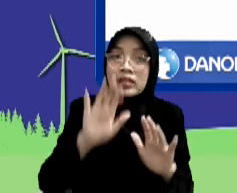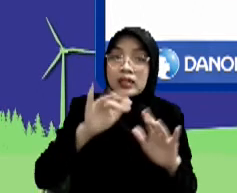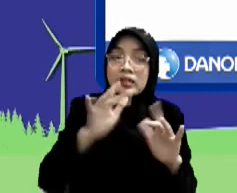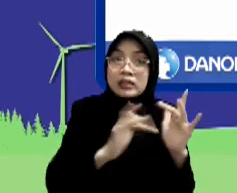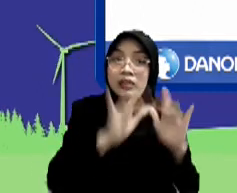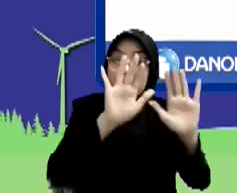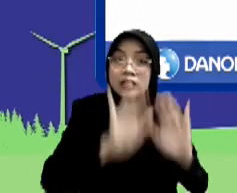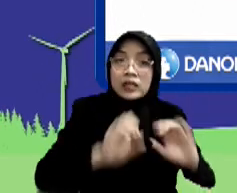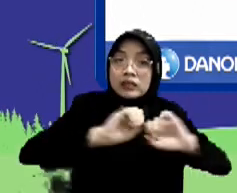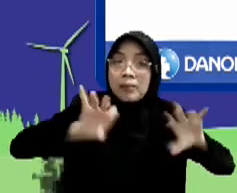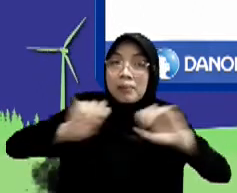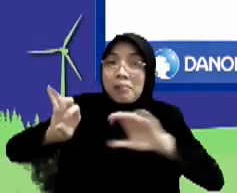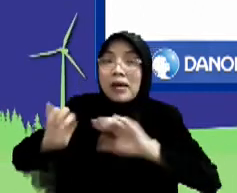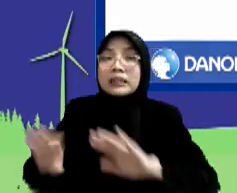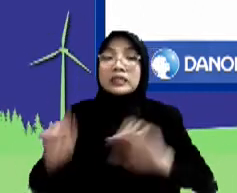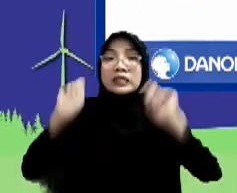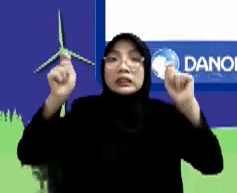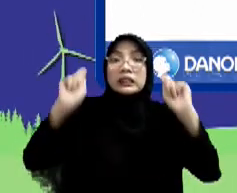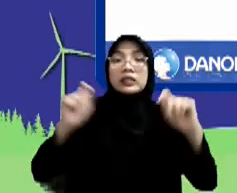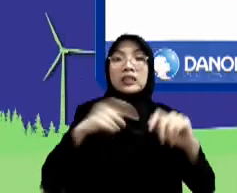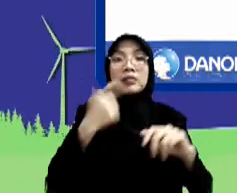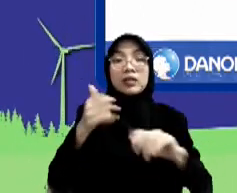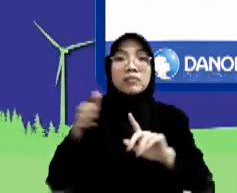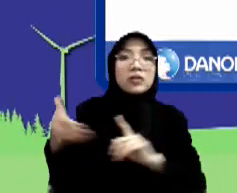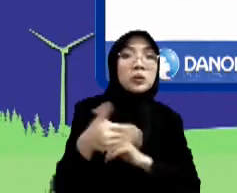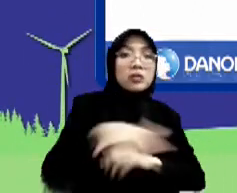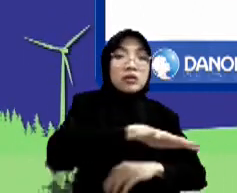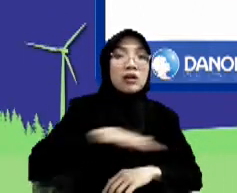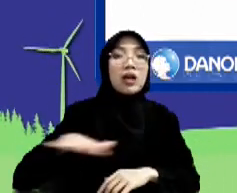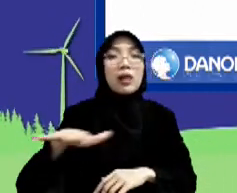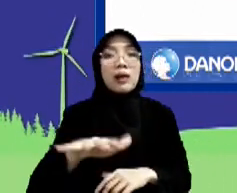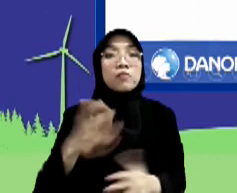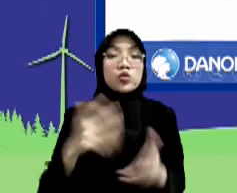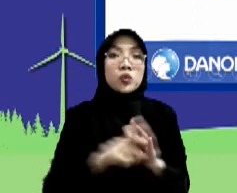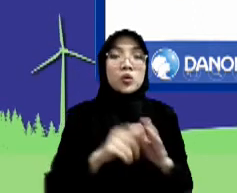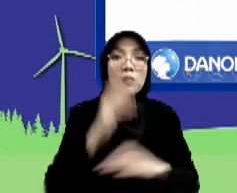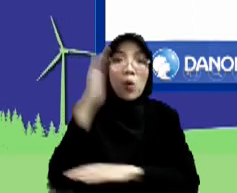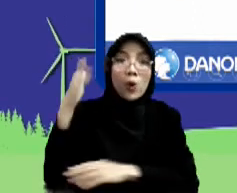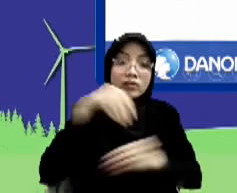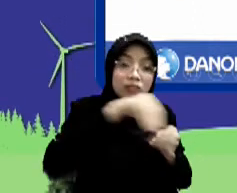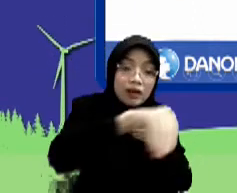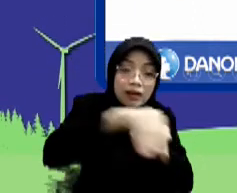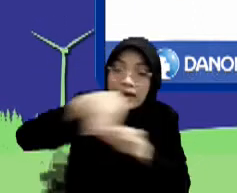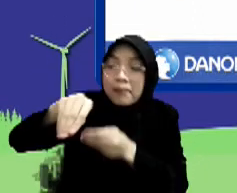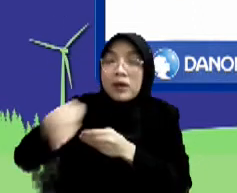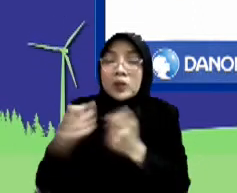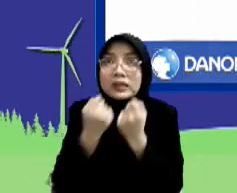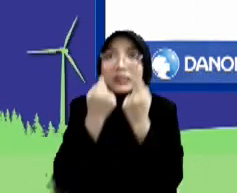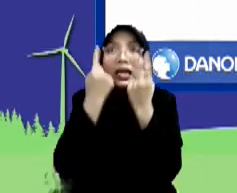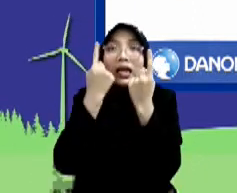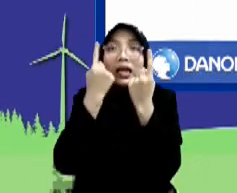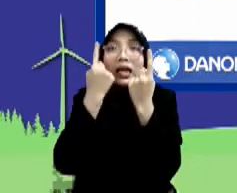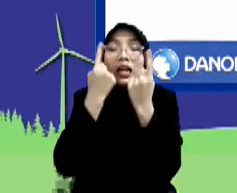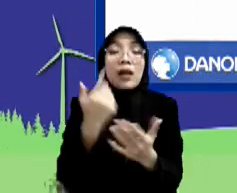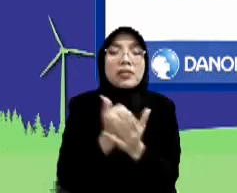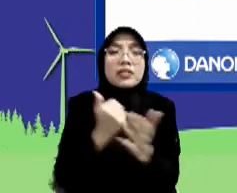kampaign-kampaign terkait Eh bagaimana kita bisa protect eh alam apakah misalnya untuk menanam pohon atau misalnya membangun kesadaran soal apa sih